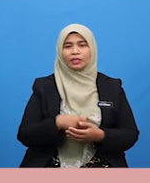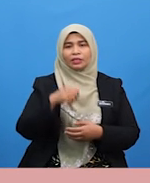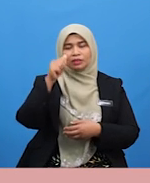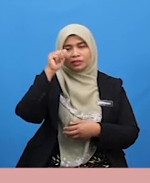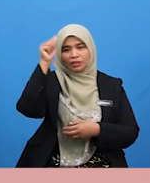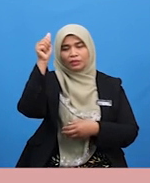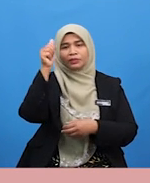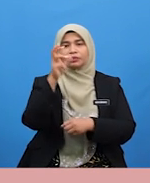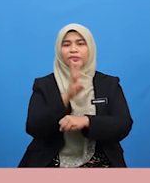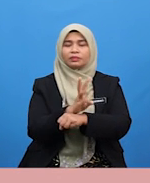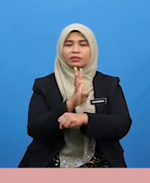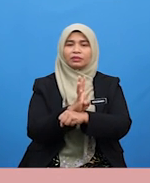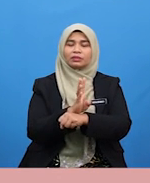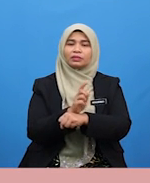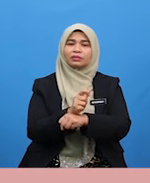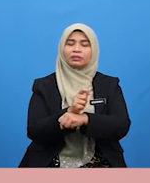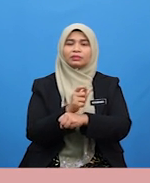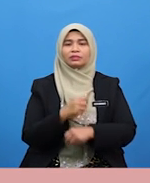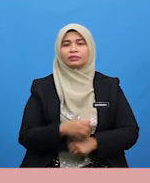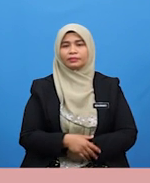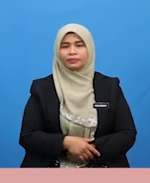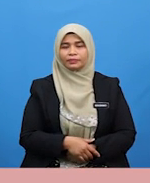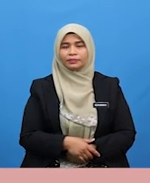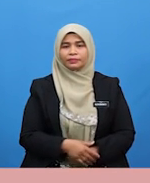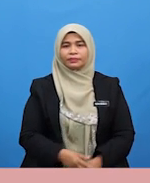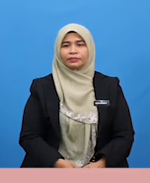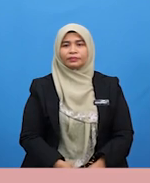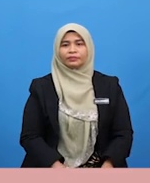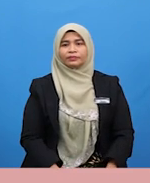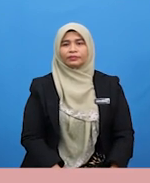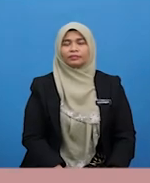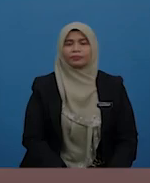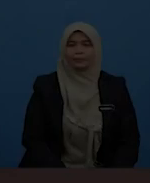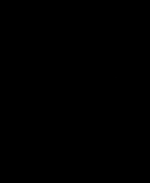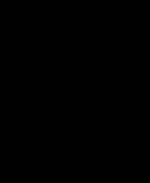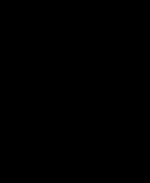السلامة وبالله التوفيق والهداية. السلام عليكم ورحمة الله وبركاته.